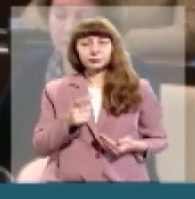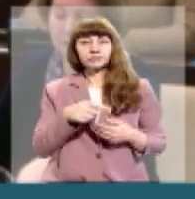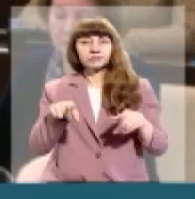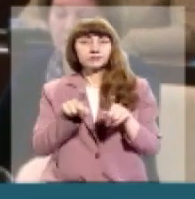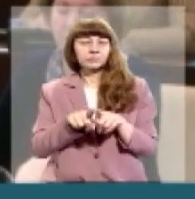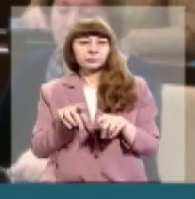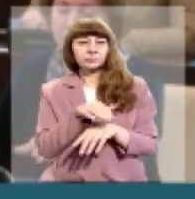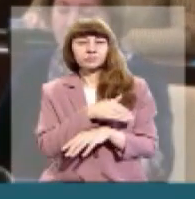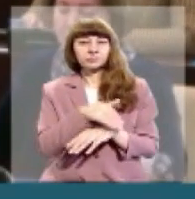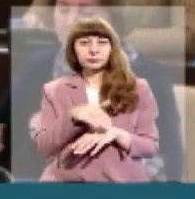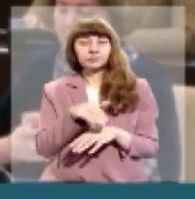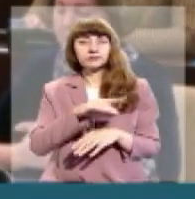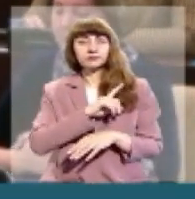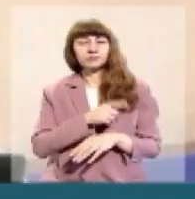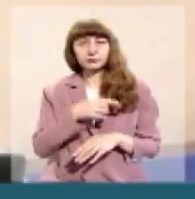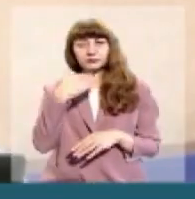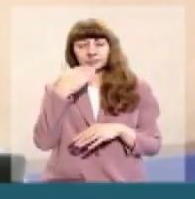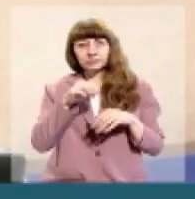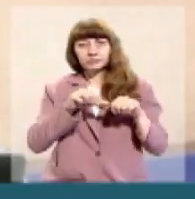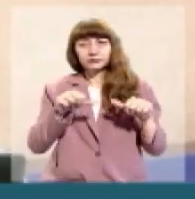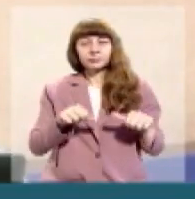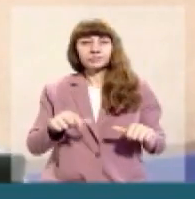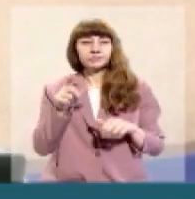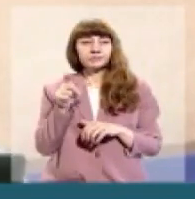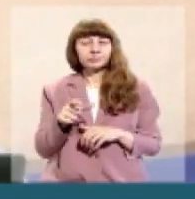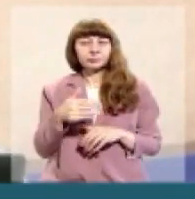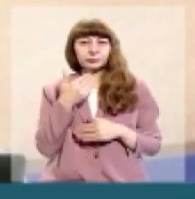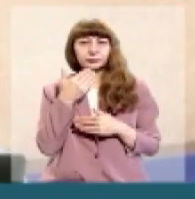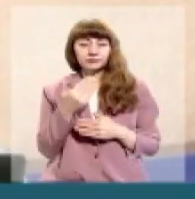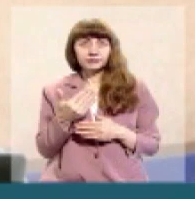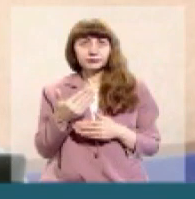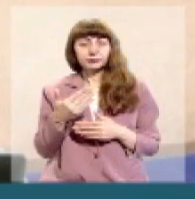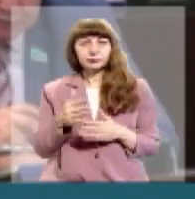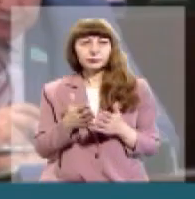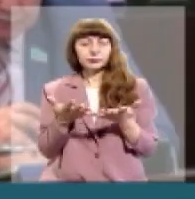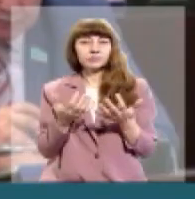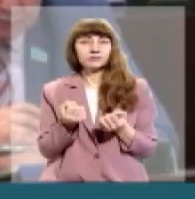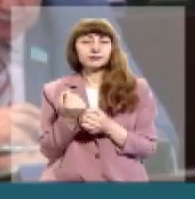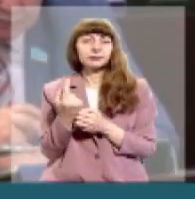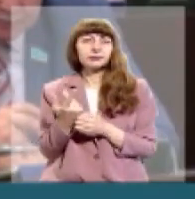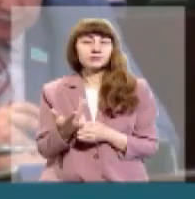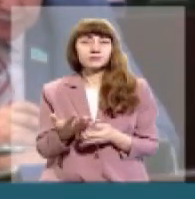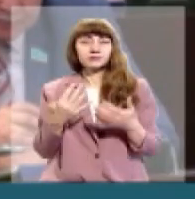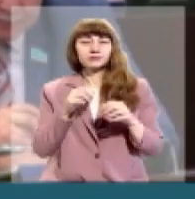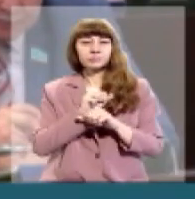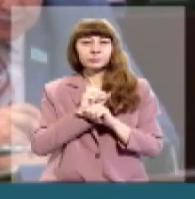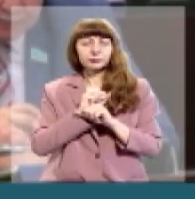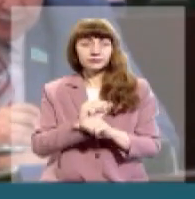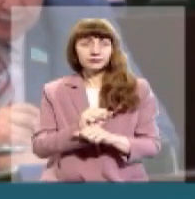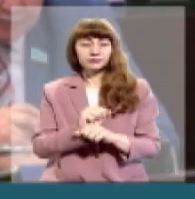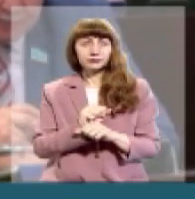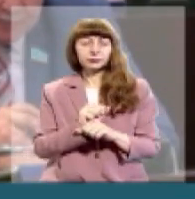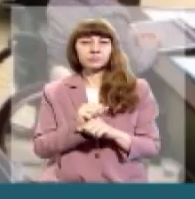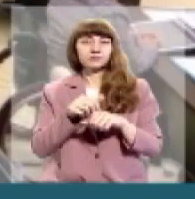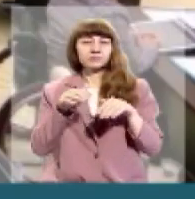да тапшы, деді сенатор. Ол депутаттық сауалында үкімет басшысынан жастарды деструктивті ағымдардың жетегінен қорғау үшін